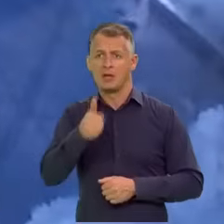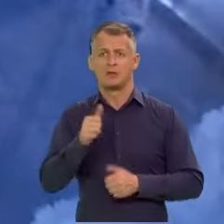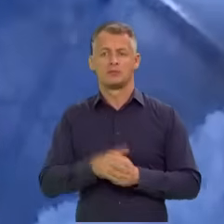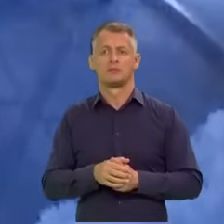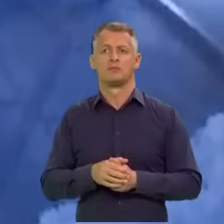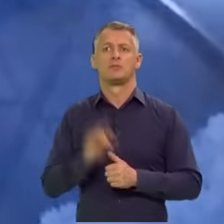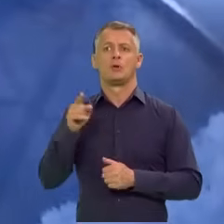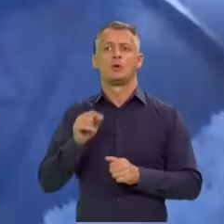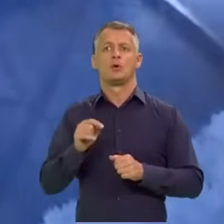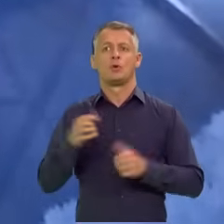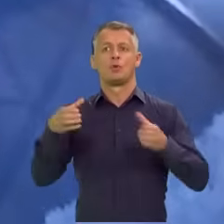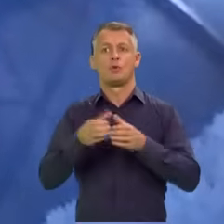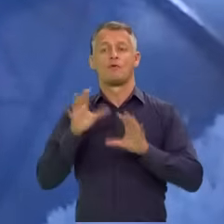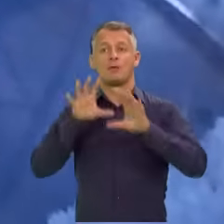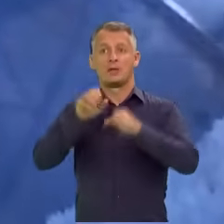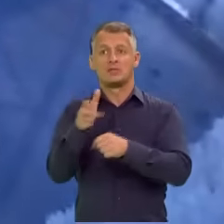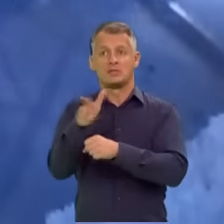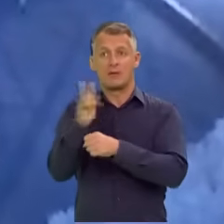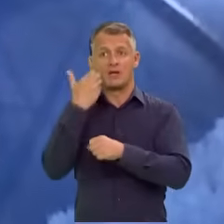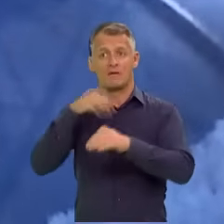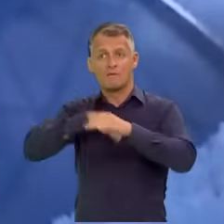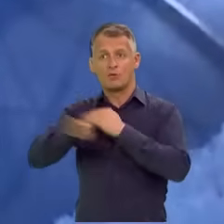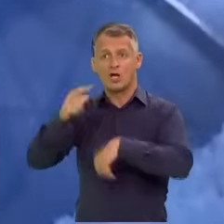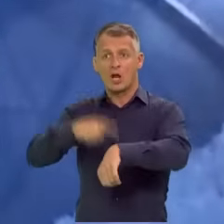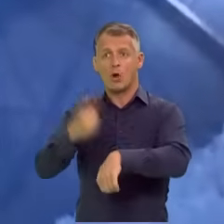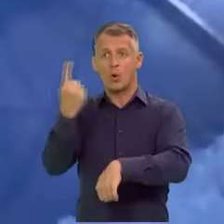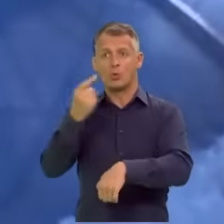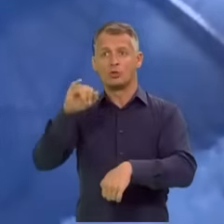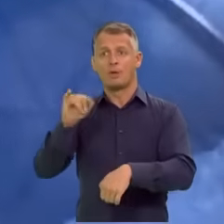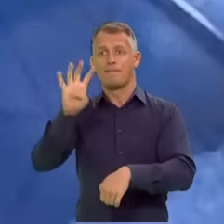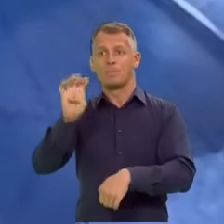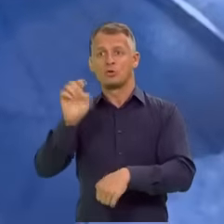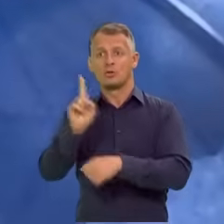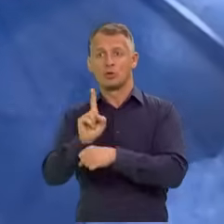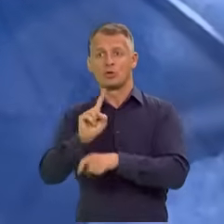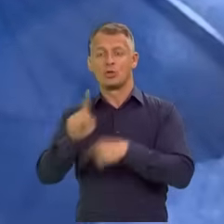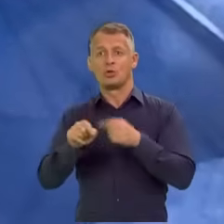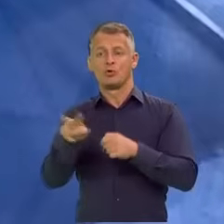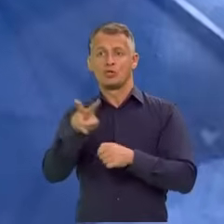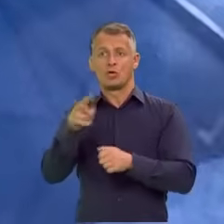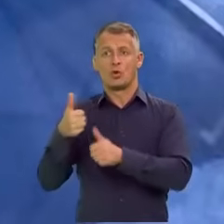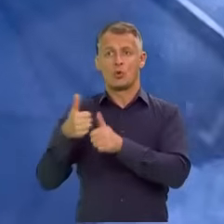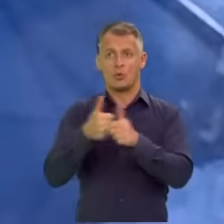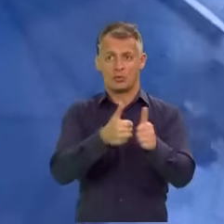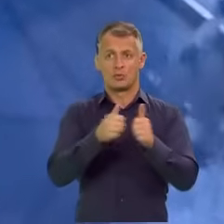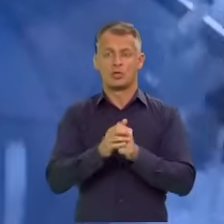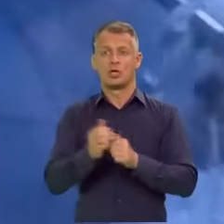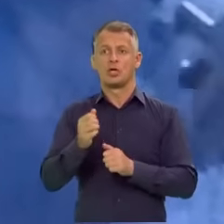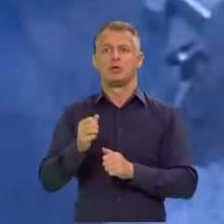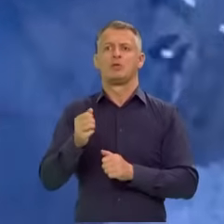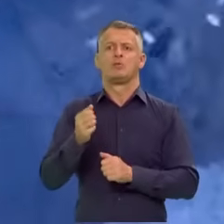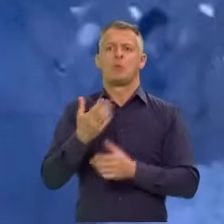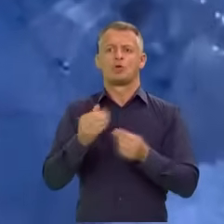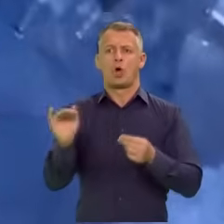Grupul a fost surprins pe camere în timp ce fugea la ora 1 și 40 de minute noaptea după cei doi. Trei copii cu vârste de 15